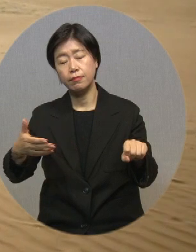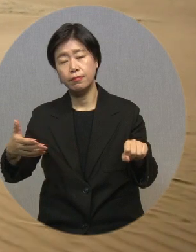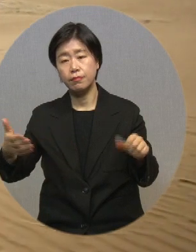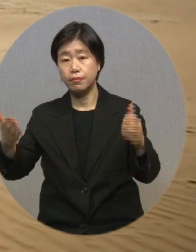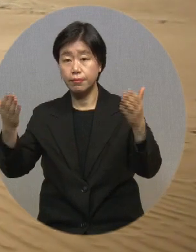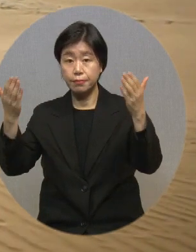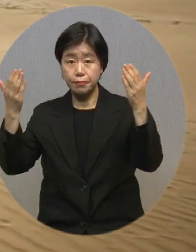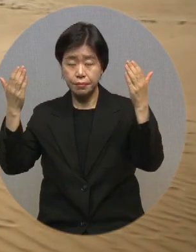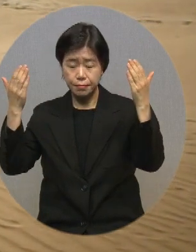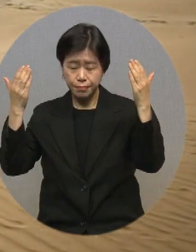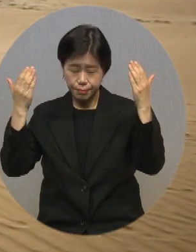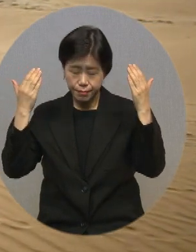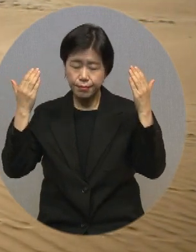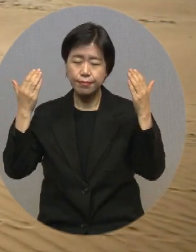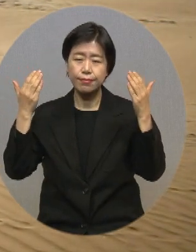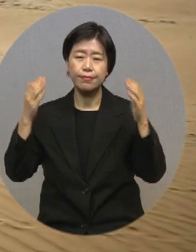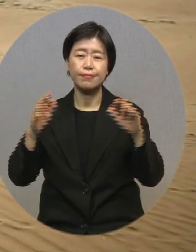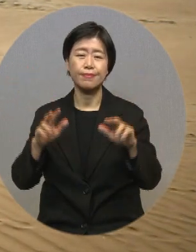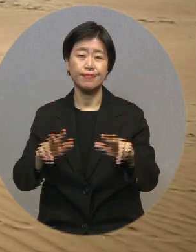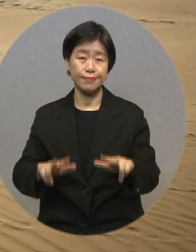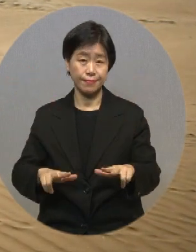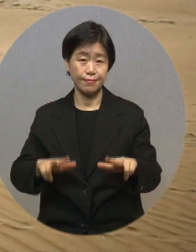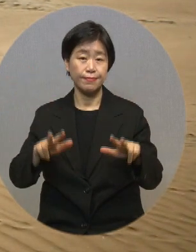세월이 흐르고 보니